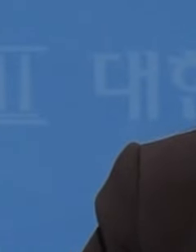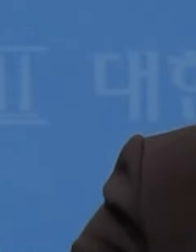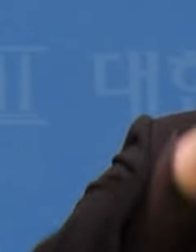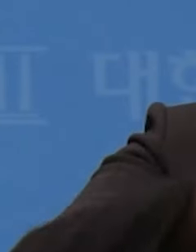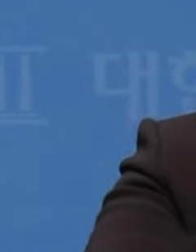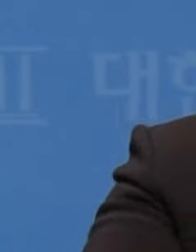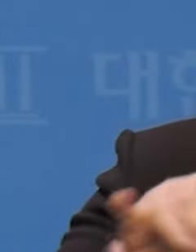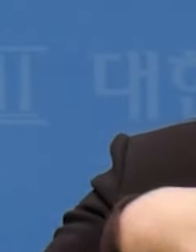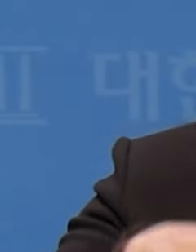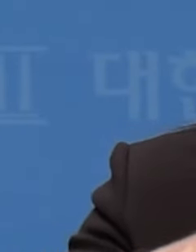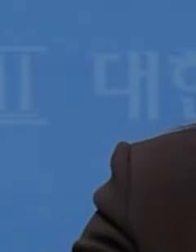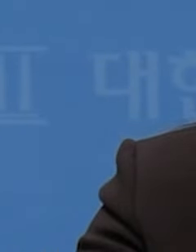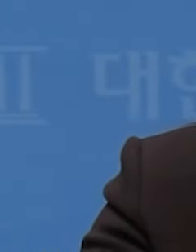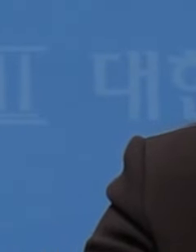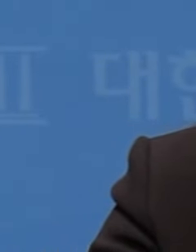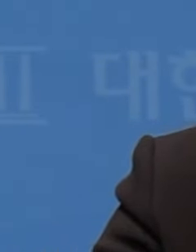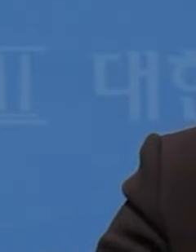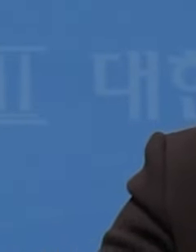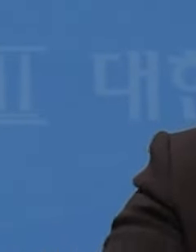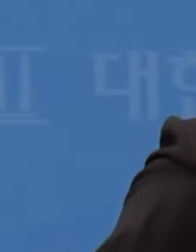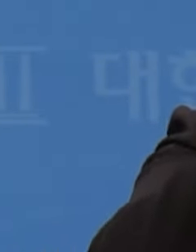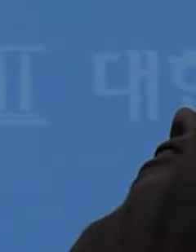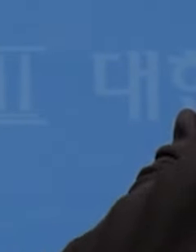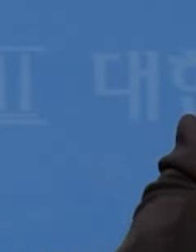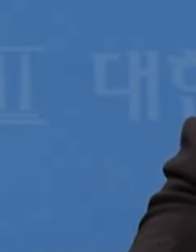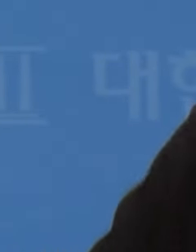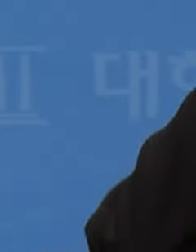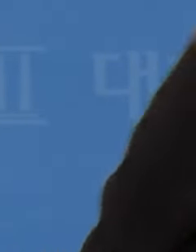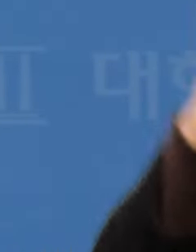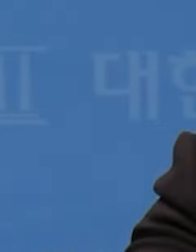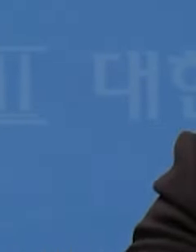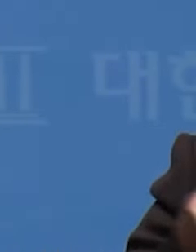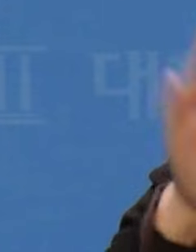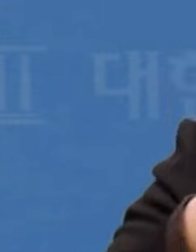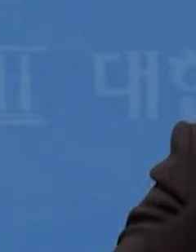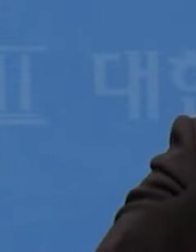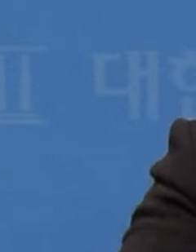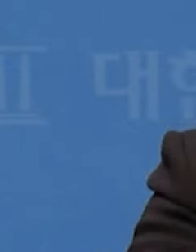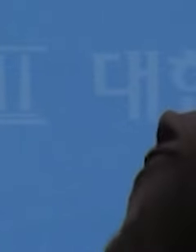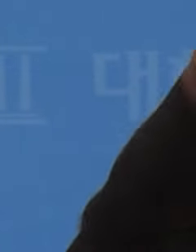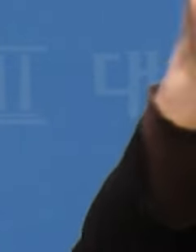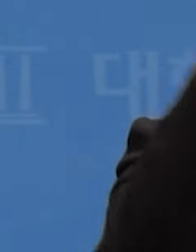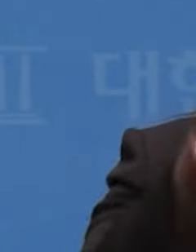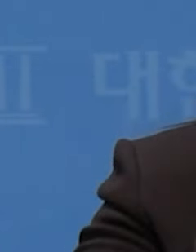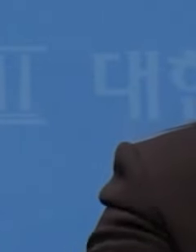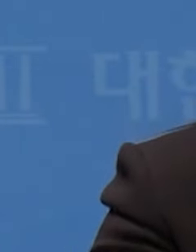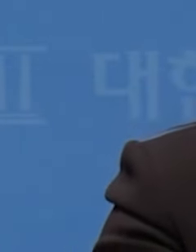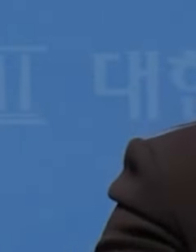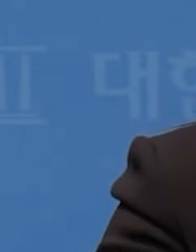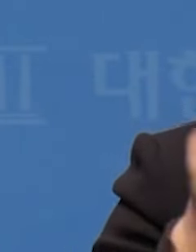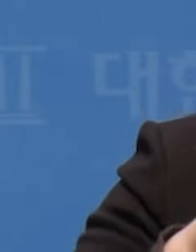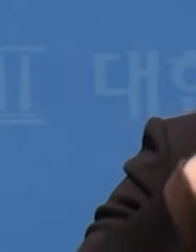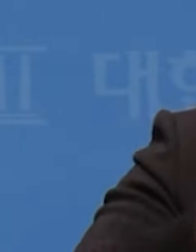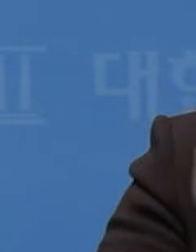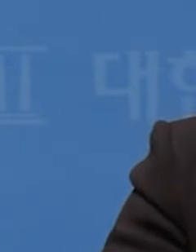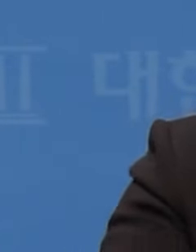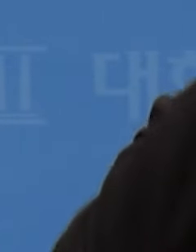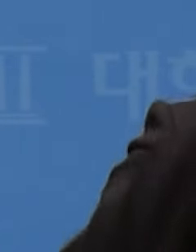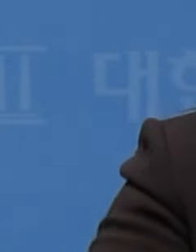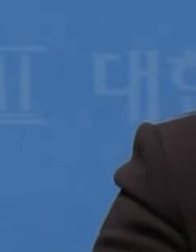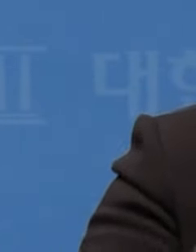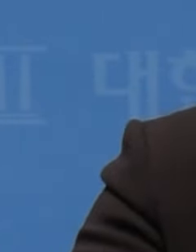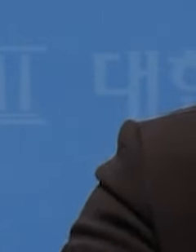선거철마다 정치권은 청년을 말합니다. 민주당이 청년의 삶을 지키겠다. 민주당이 청년에게 힘이 된 정당이 되겠다.